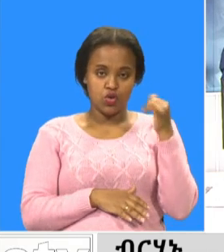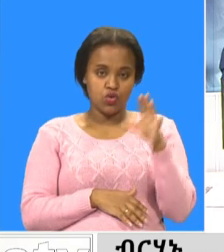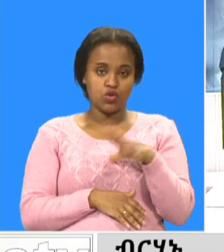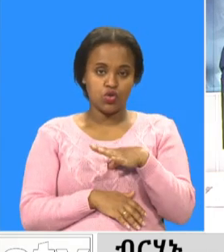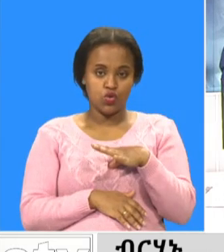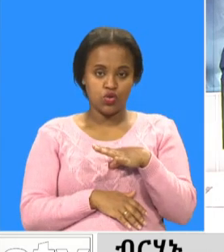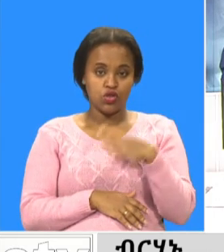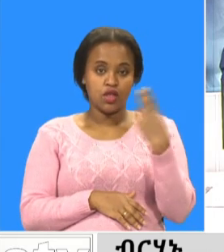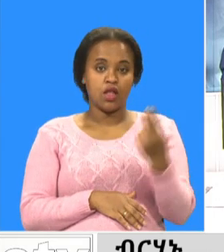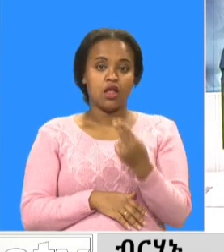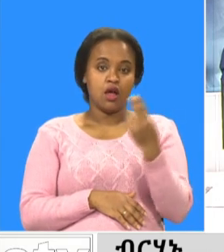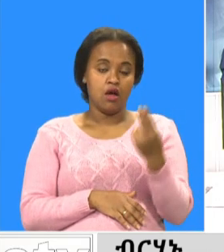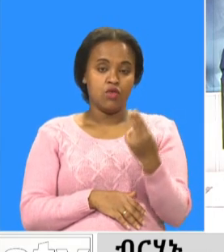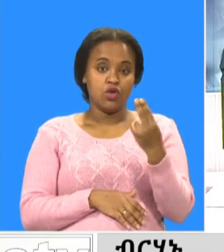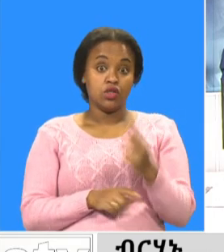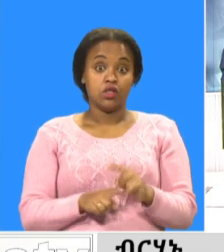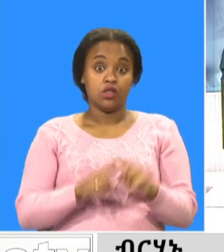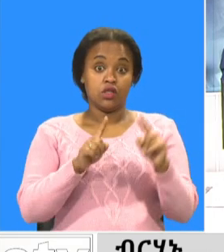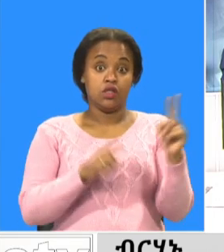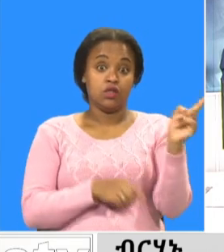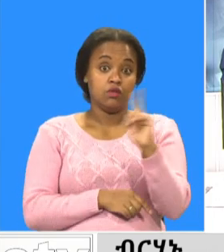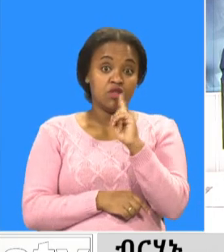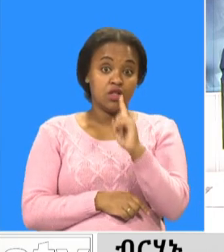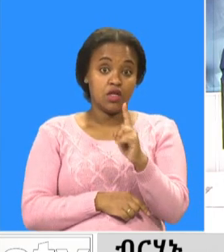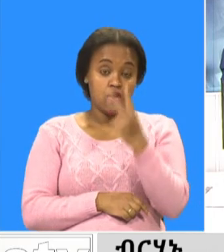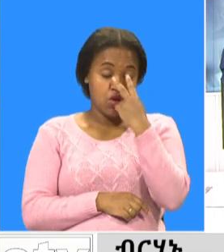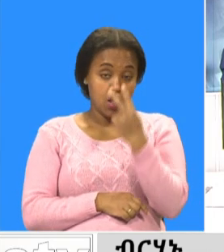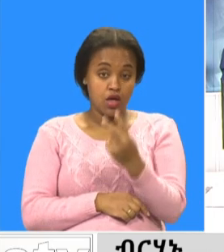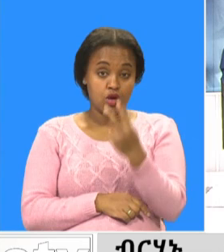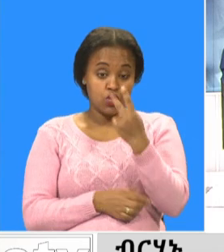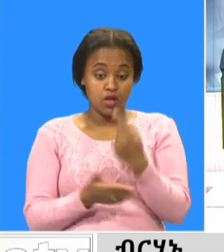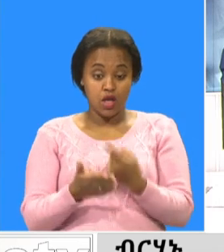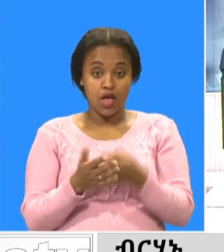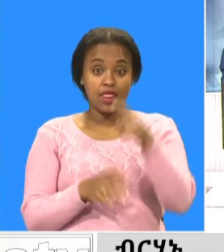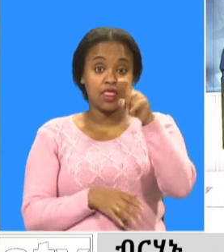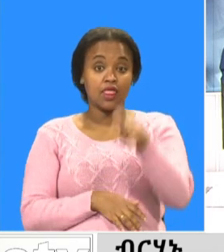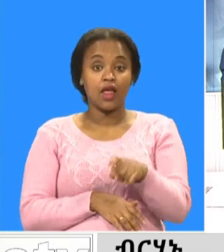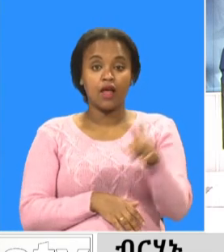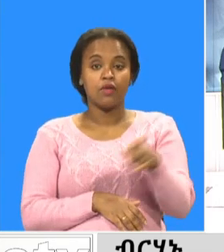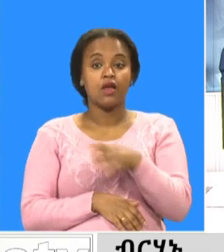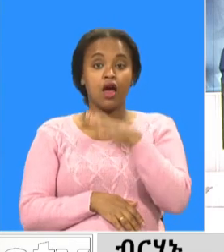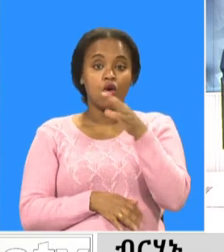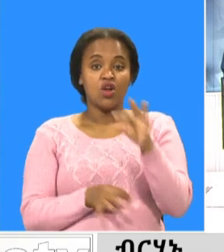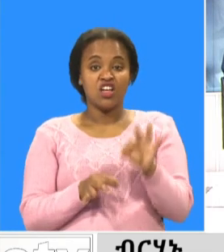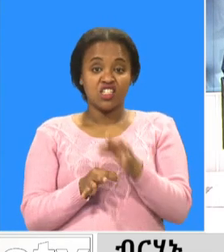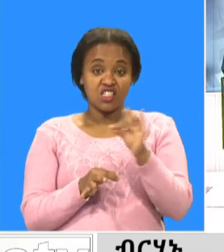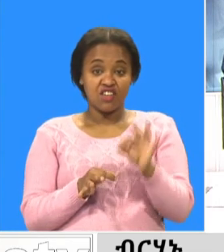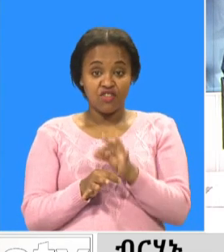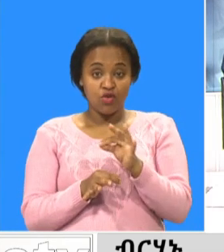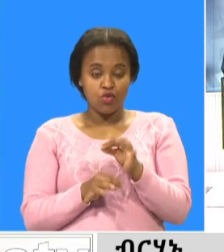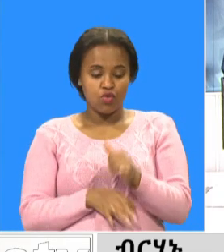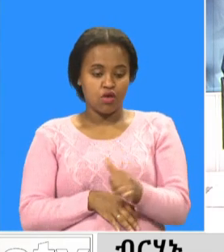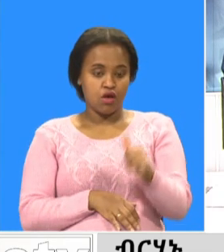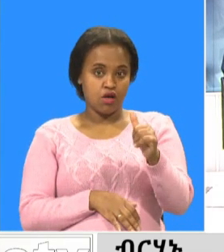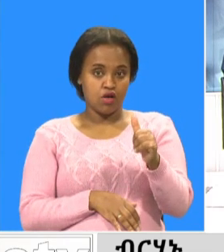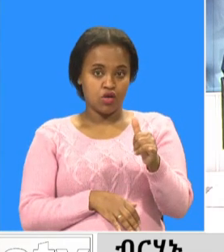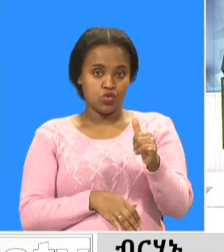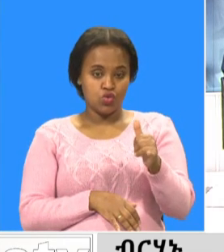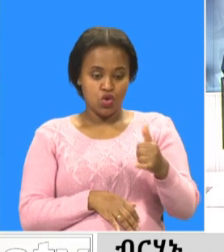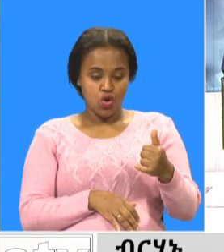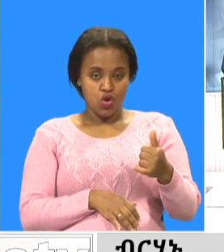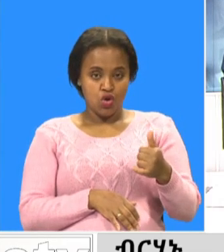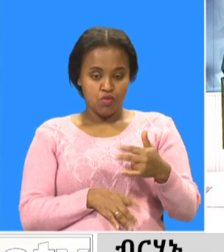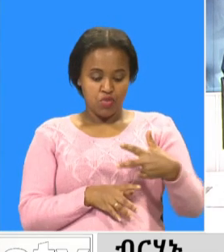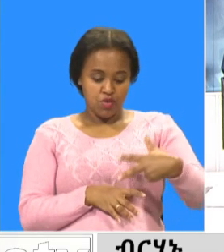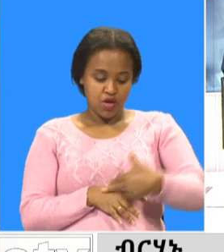ሰዎች ማለት ነው ተጠቃሚዎች። ግን ምንድን ነው ያየሁትኝ ይሄ ተገቢ ያልሆነ ነገር ሰፊው ማለት ነው ራሱ በመቀስ